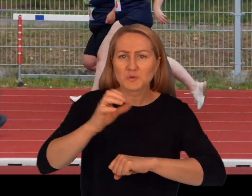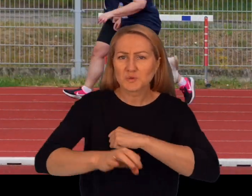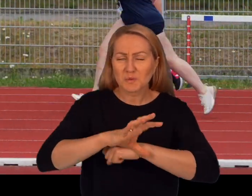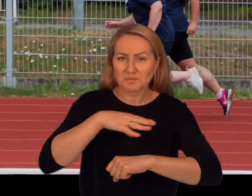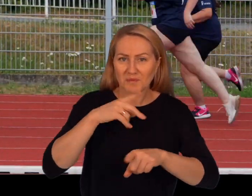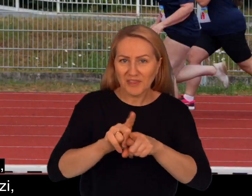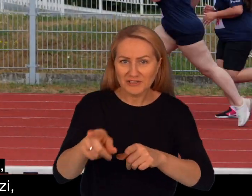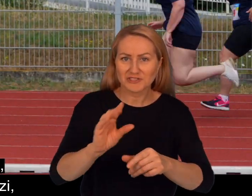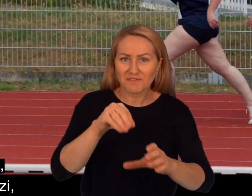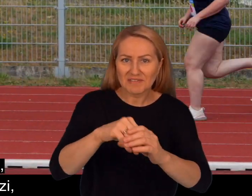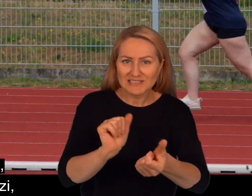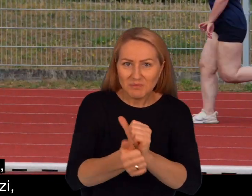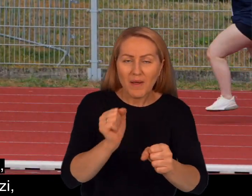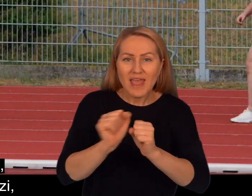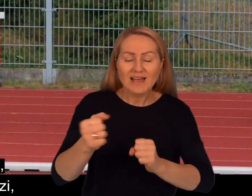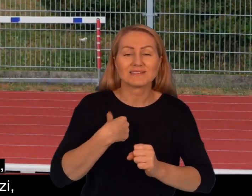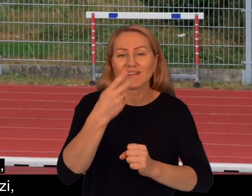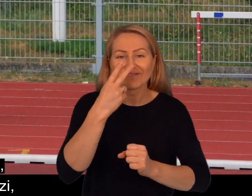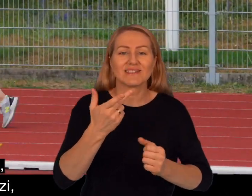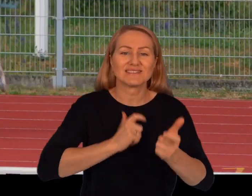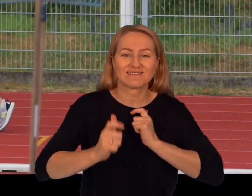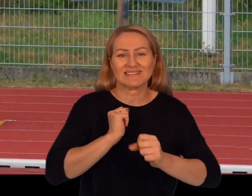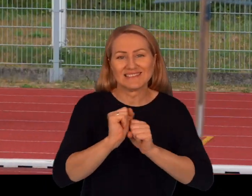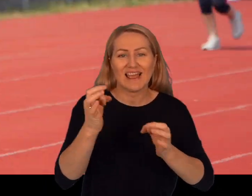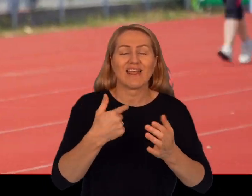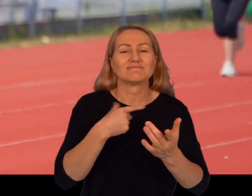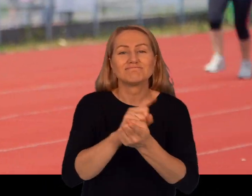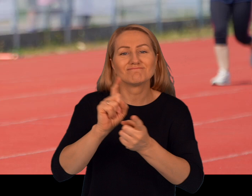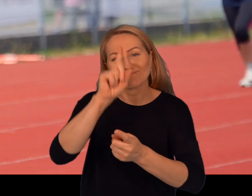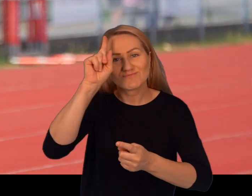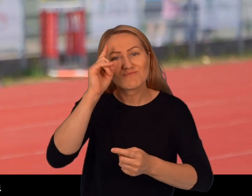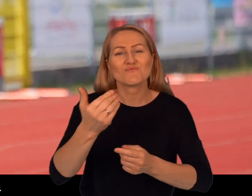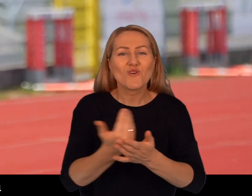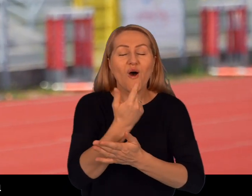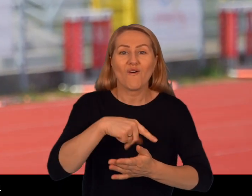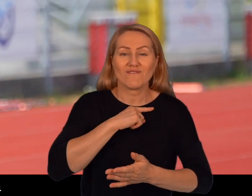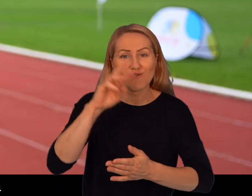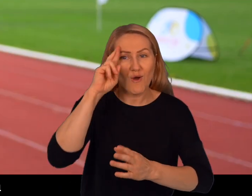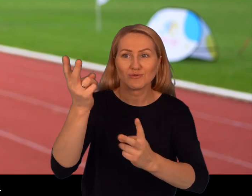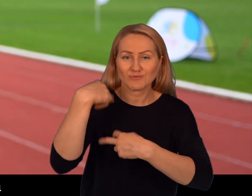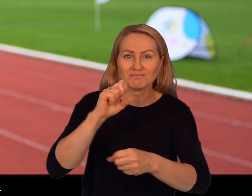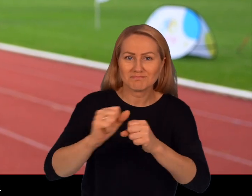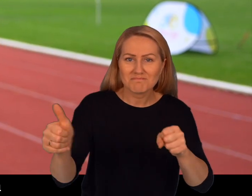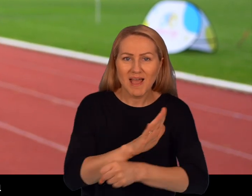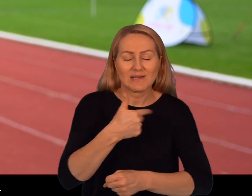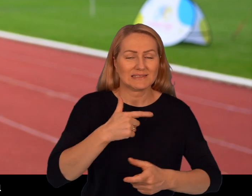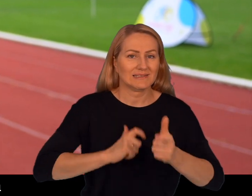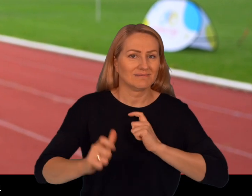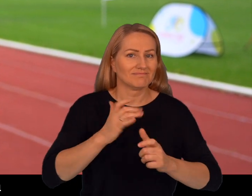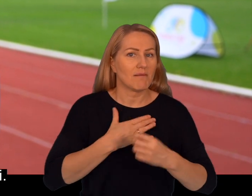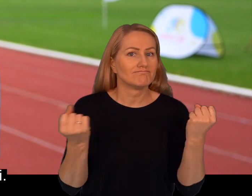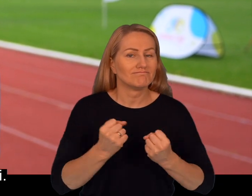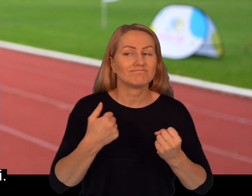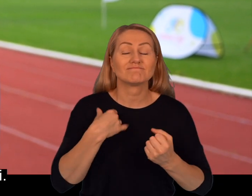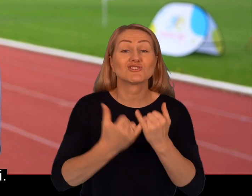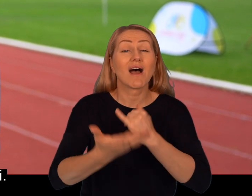Daje mi to radość, mogę sobie wyjść z domu, mogę spotykać nowych ludzi, którzy mnie bardziej rozumieją. Jest satysfakcja z tego. Szczególnie jak się